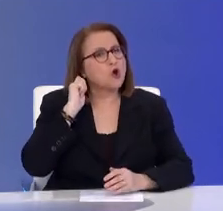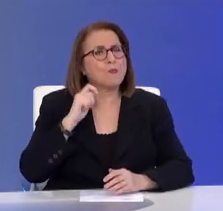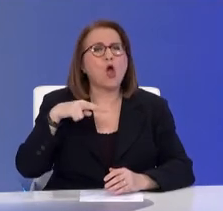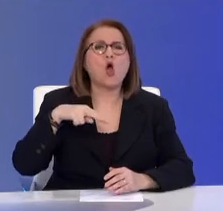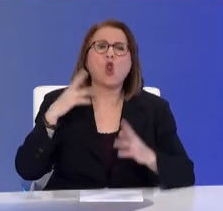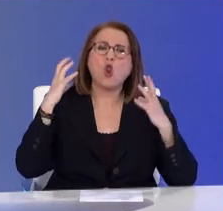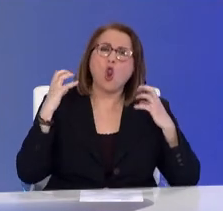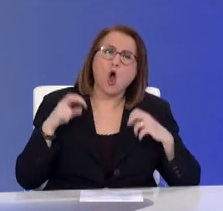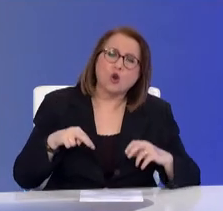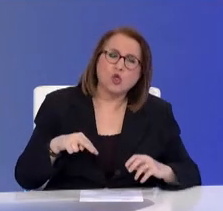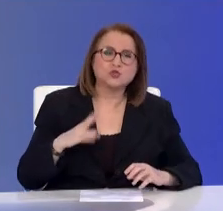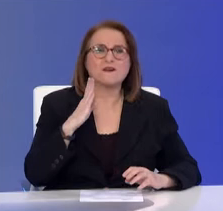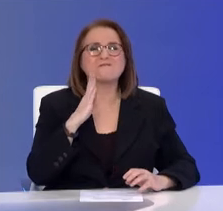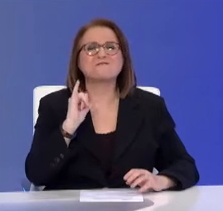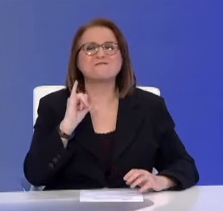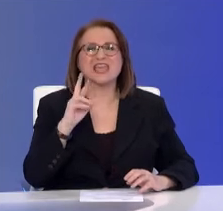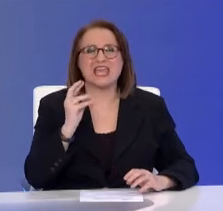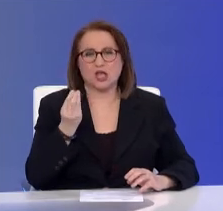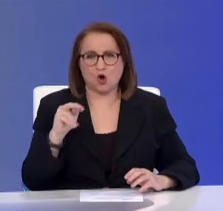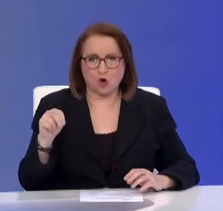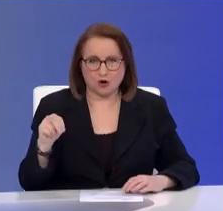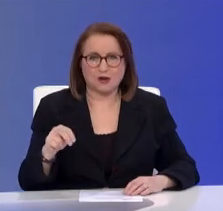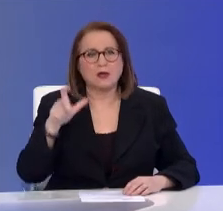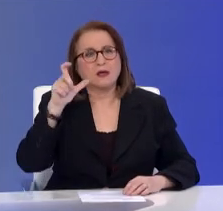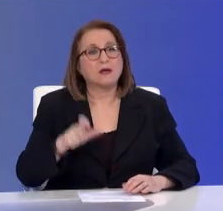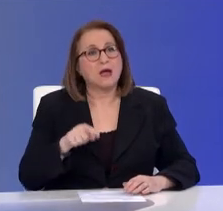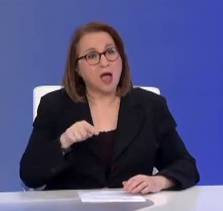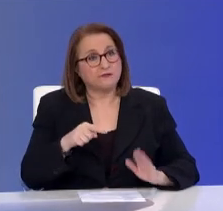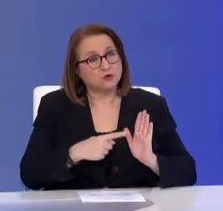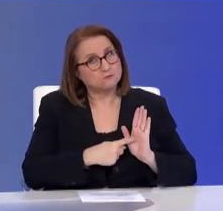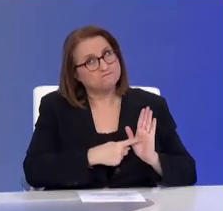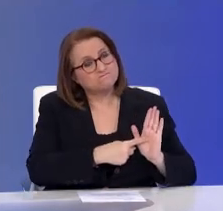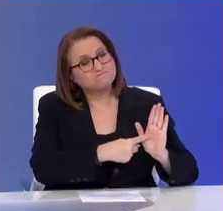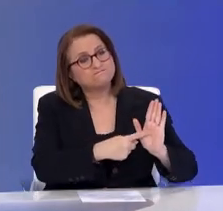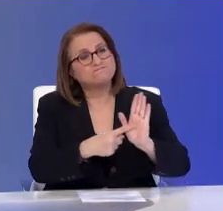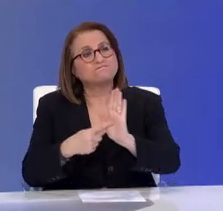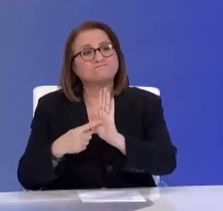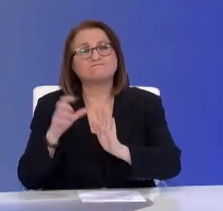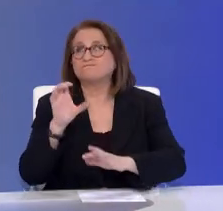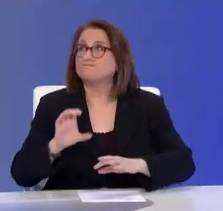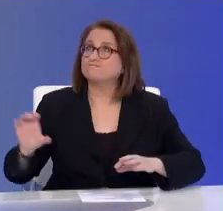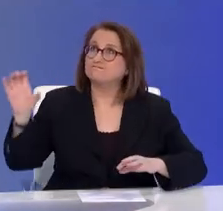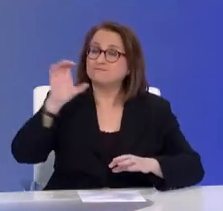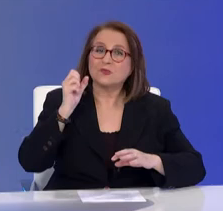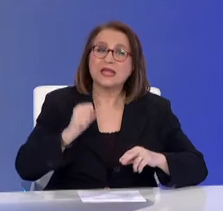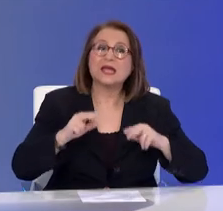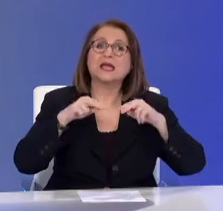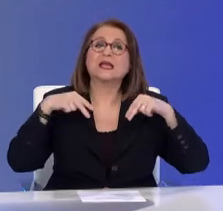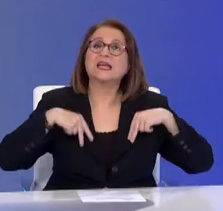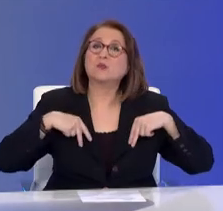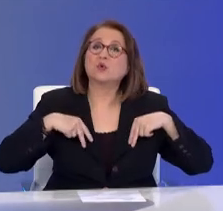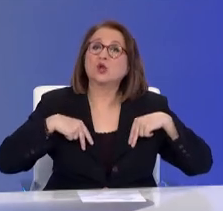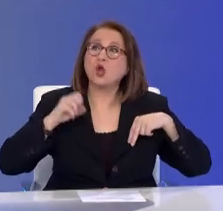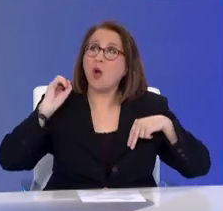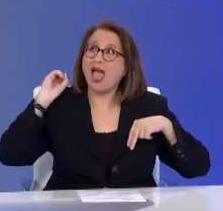Είναι ένα εργαλείο εξωστρέφειας της χώρας μας και το Υπουργείο Εξωτερικών